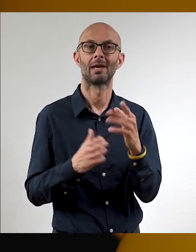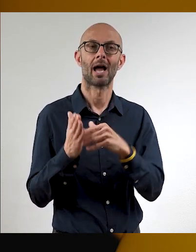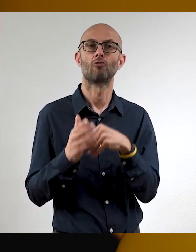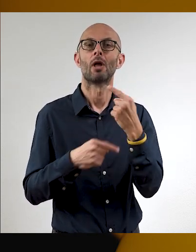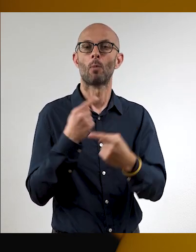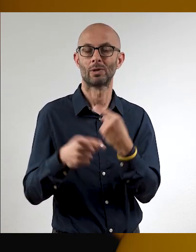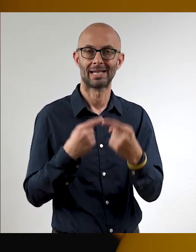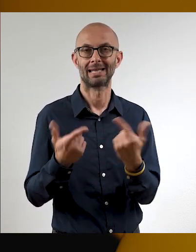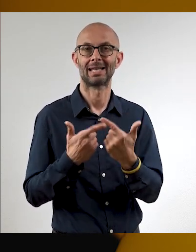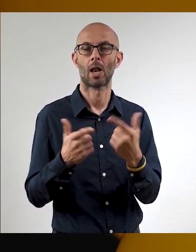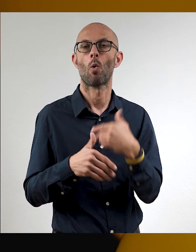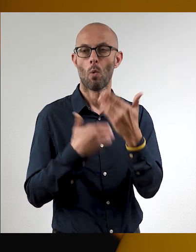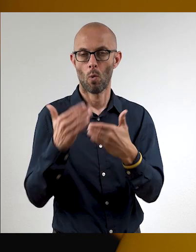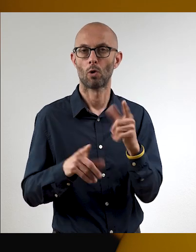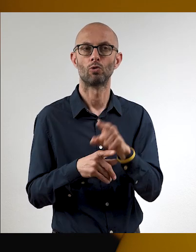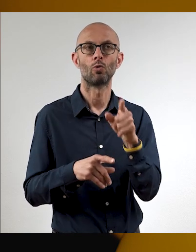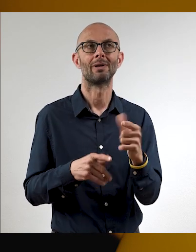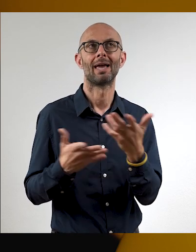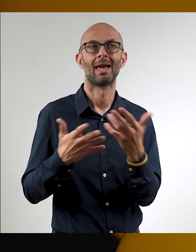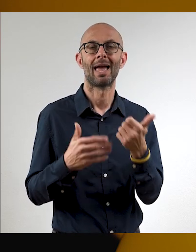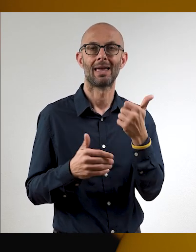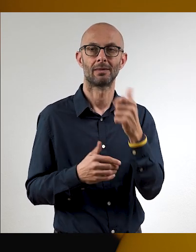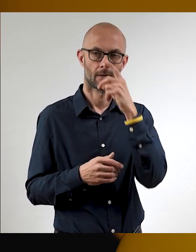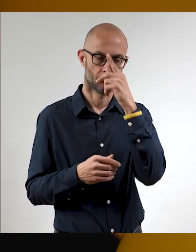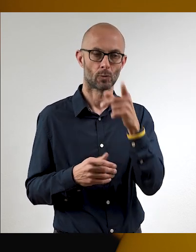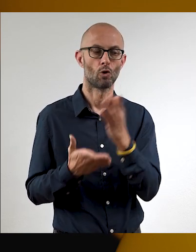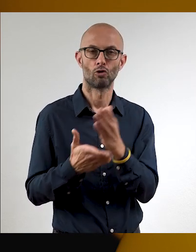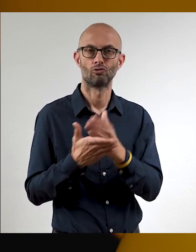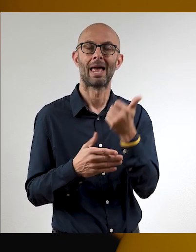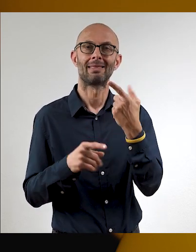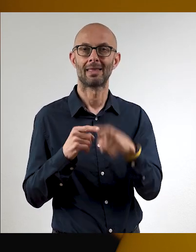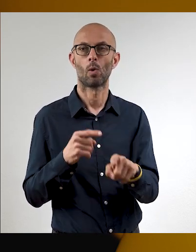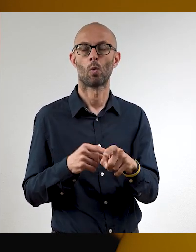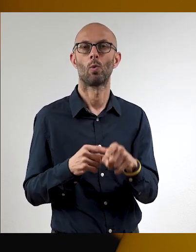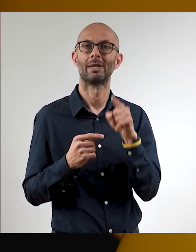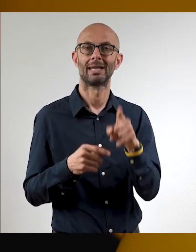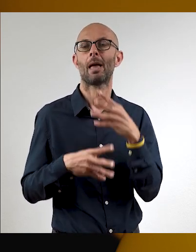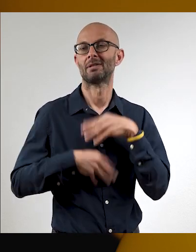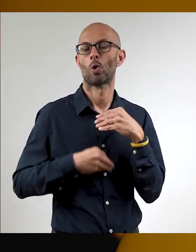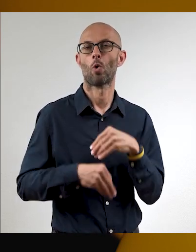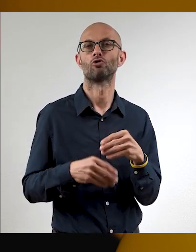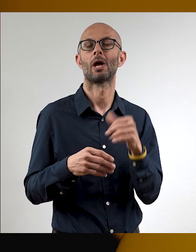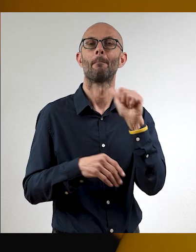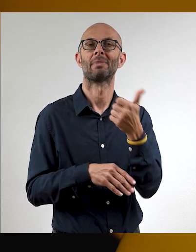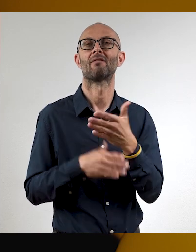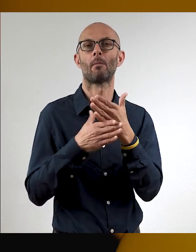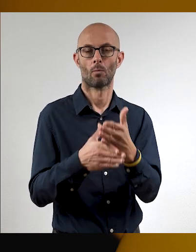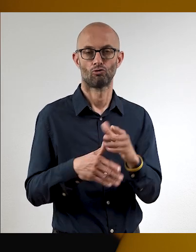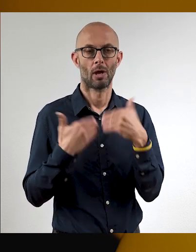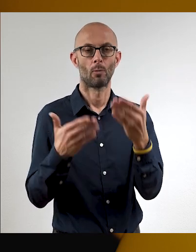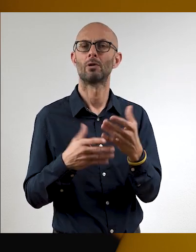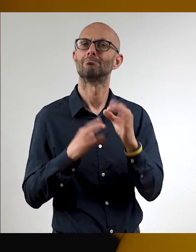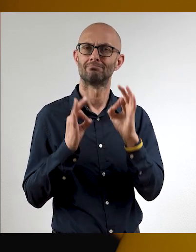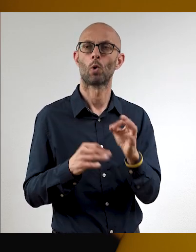kakšne posledice lahko sledijo. Sprav, to je že del te psihološke prve pomoči. Potem